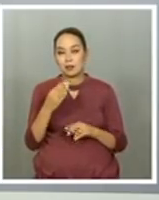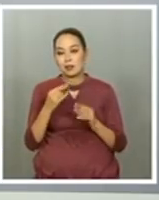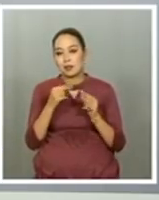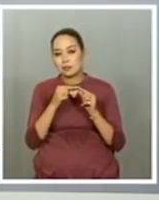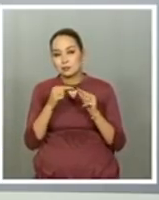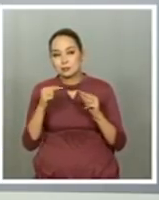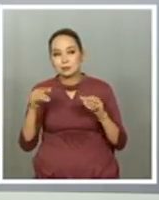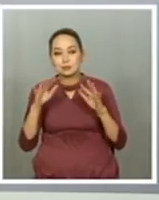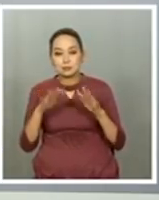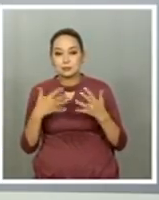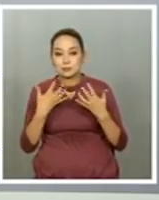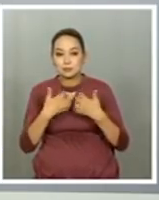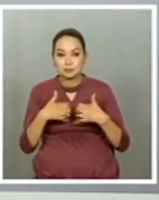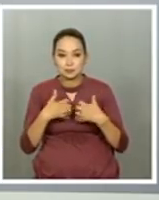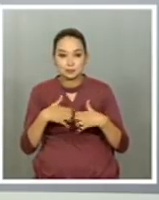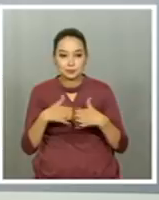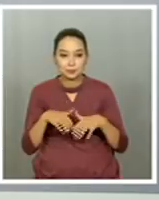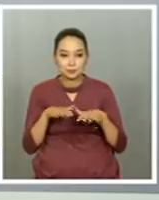есептеу.